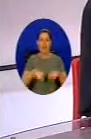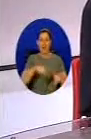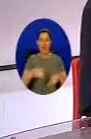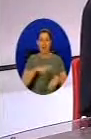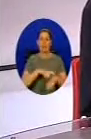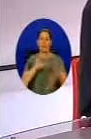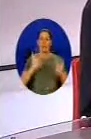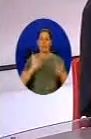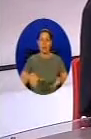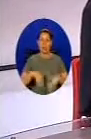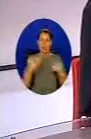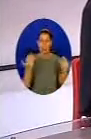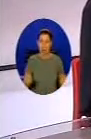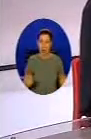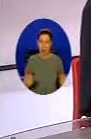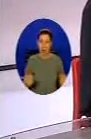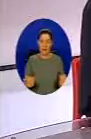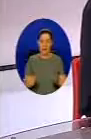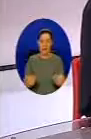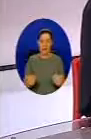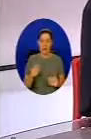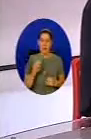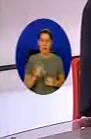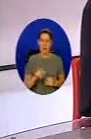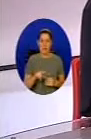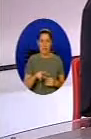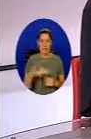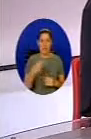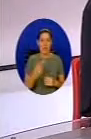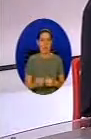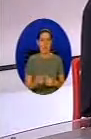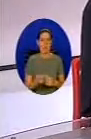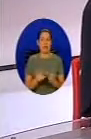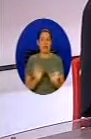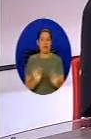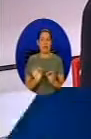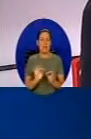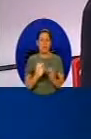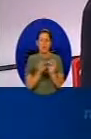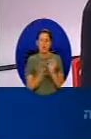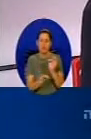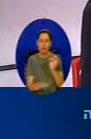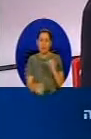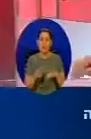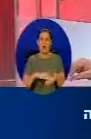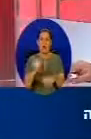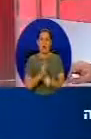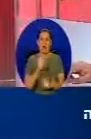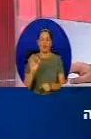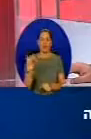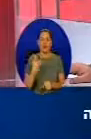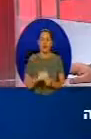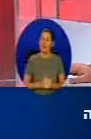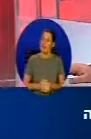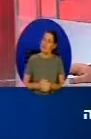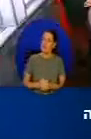10 בבוקר, וזה יהיה היקף הרבה יותר מלא על כל פועלו של דרווין. 4 דקות תעשה לי סיכום מנהלי, נראה